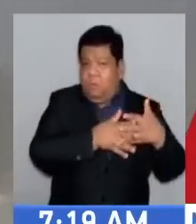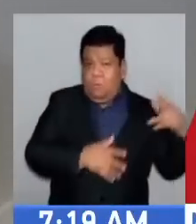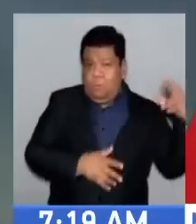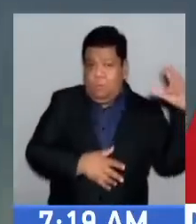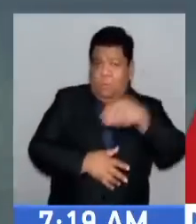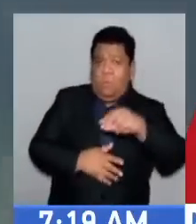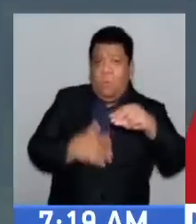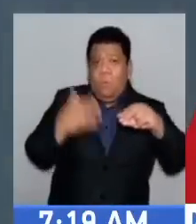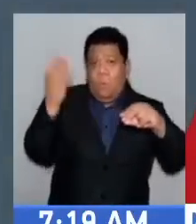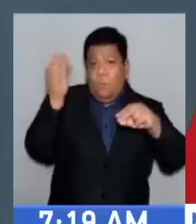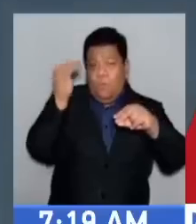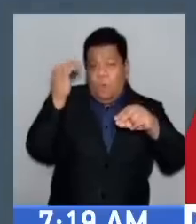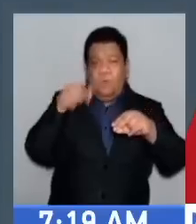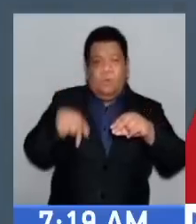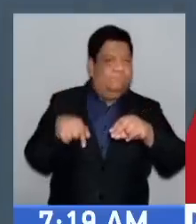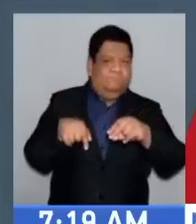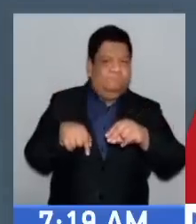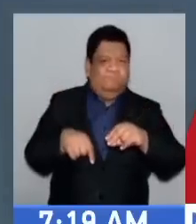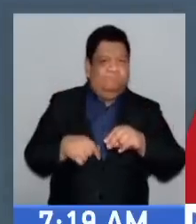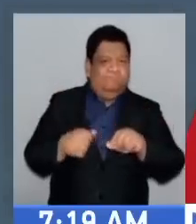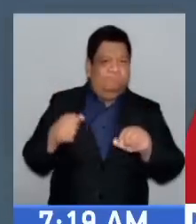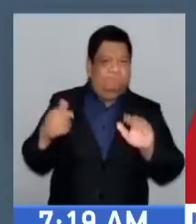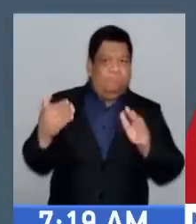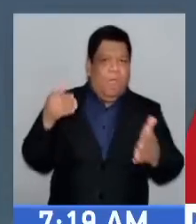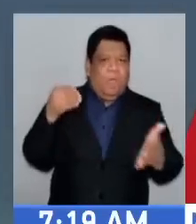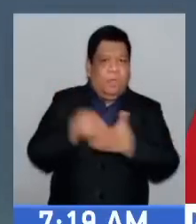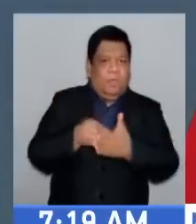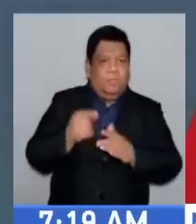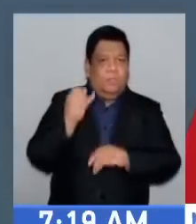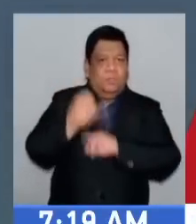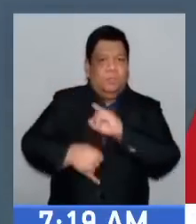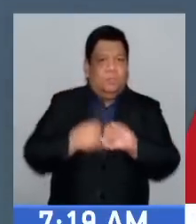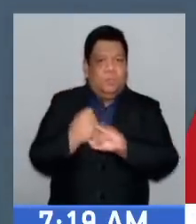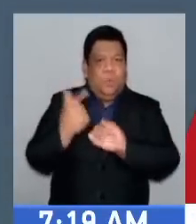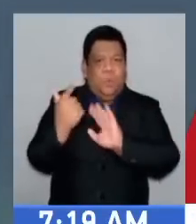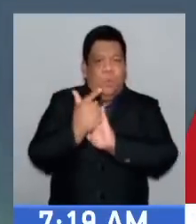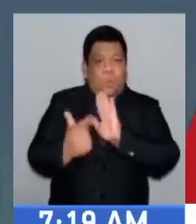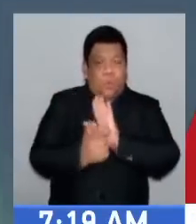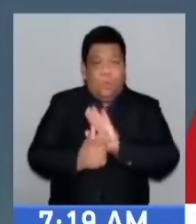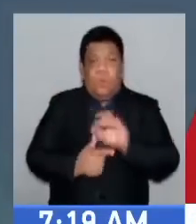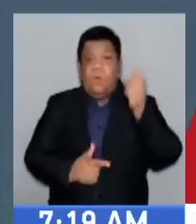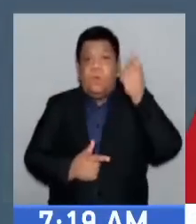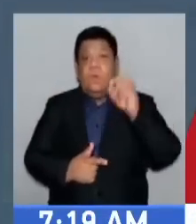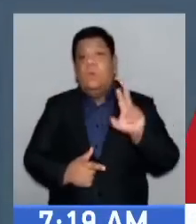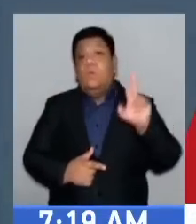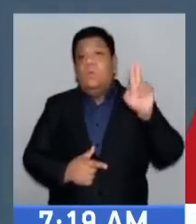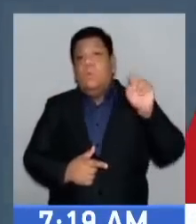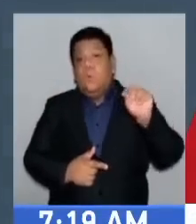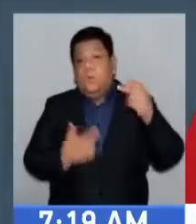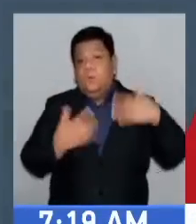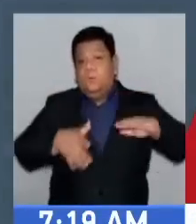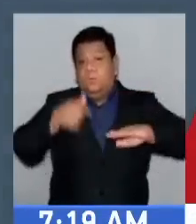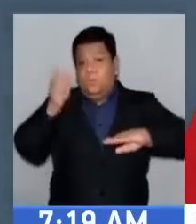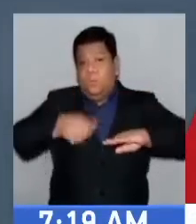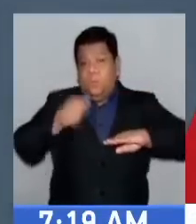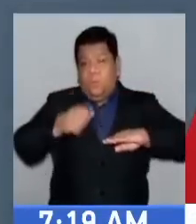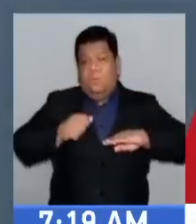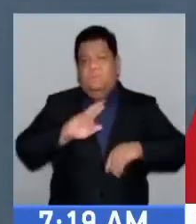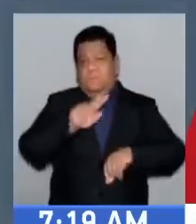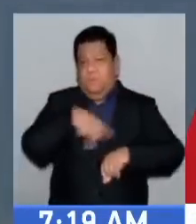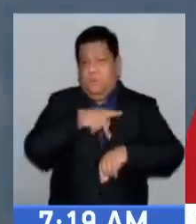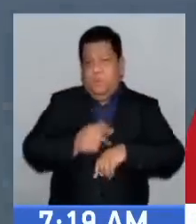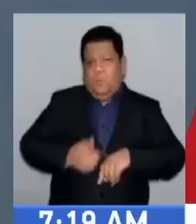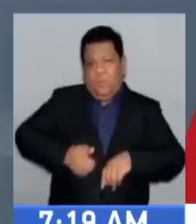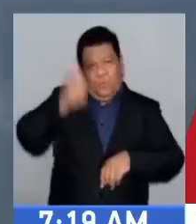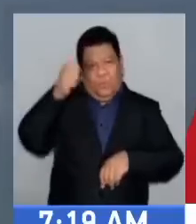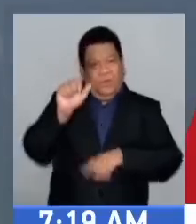international law at ibinasura na rin ng UN Arbitral Award na napalaluna ng Pilipinas laban sa China. Iginigiit din ng